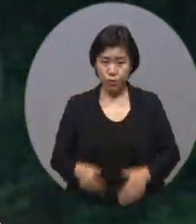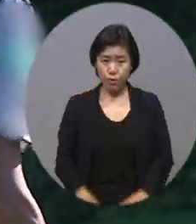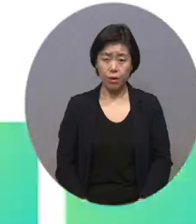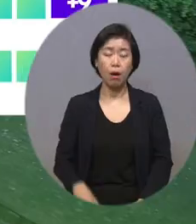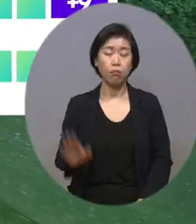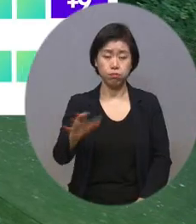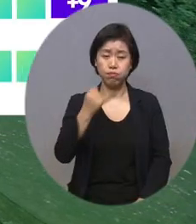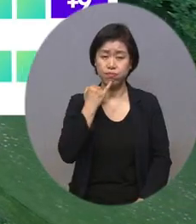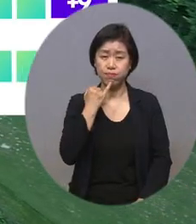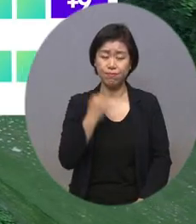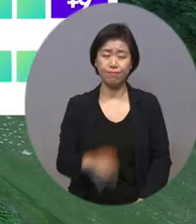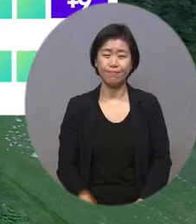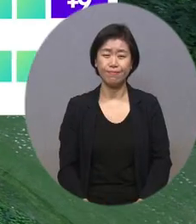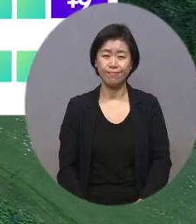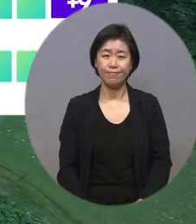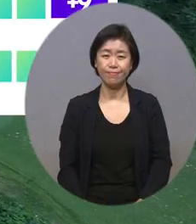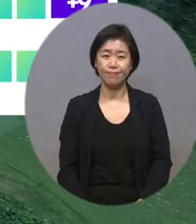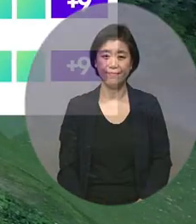쳤어.